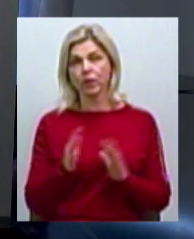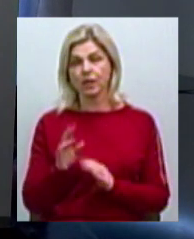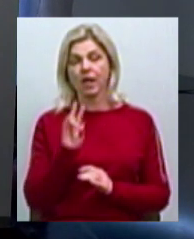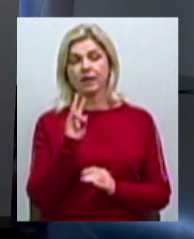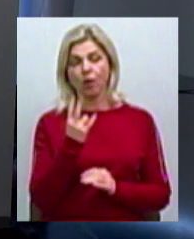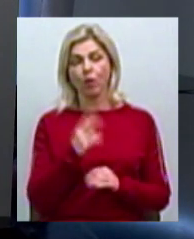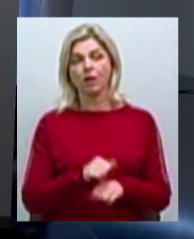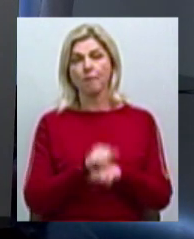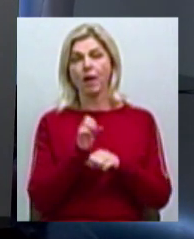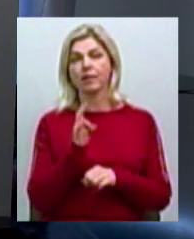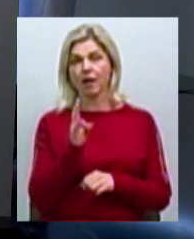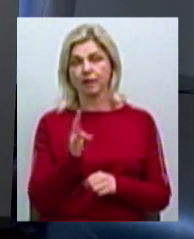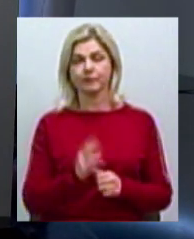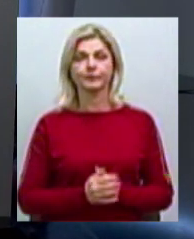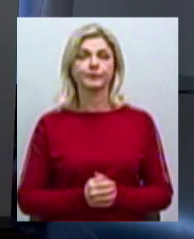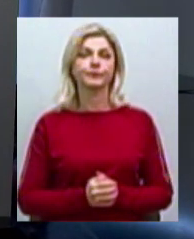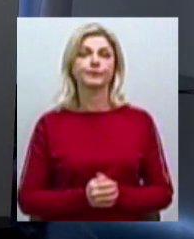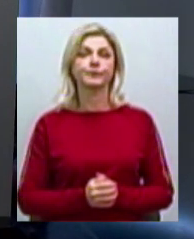Миколаївському Майдані. Це